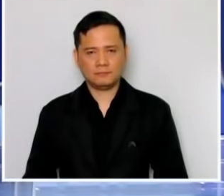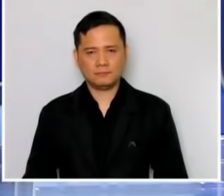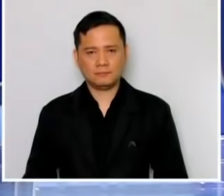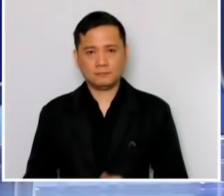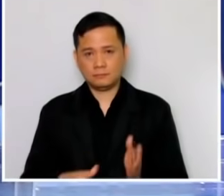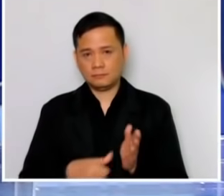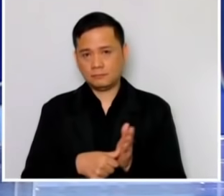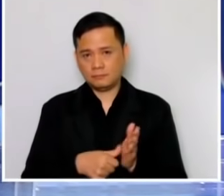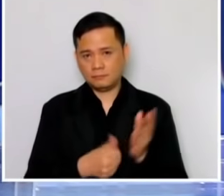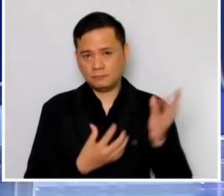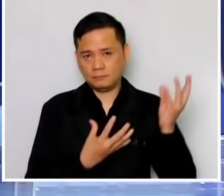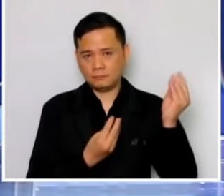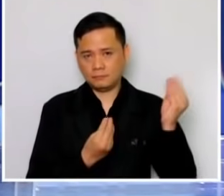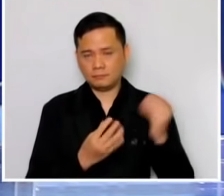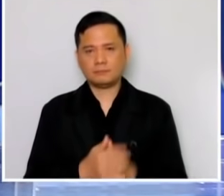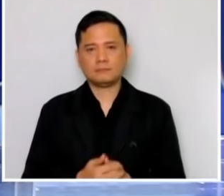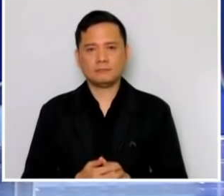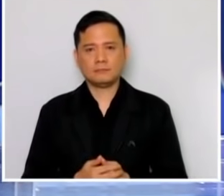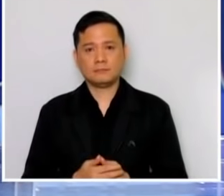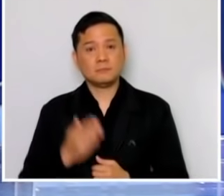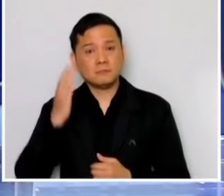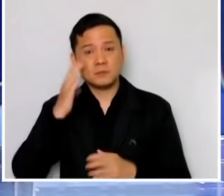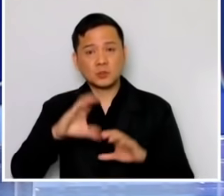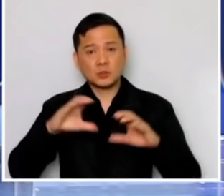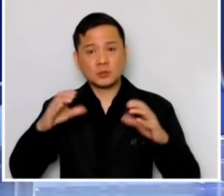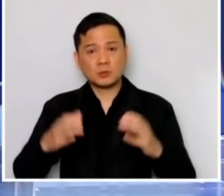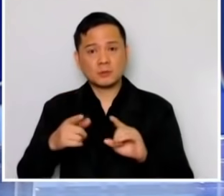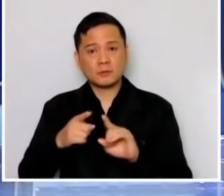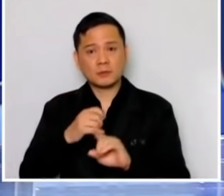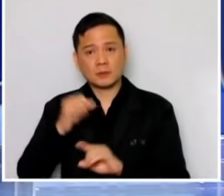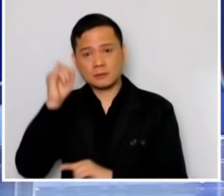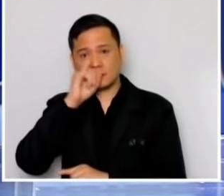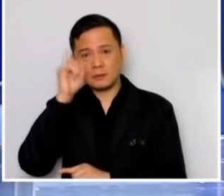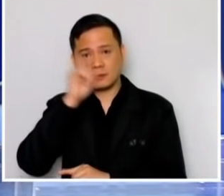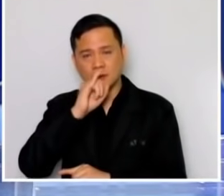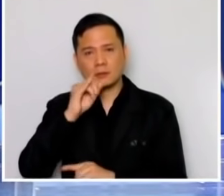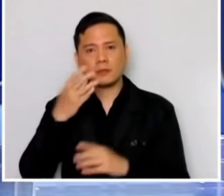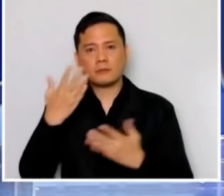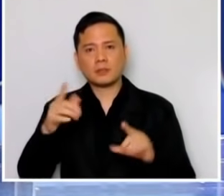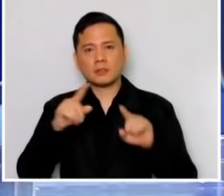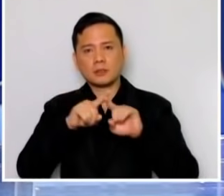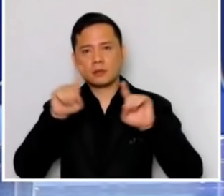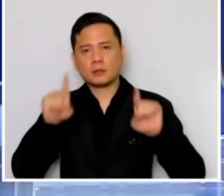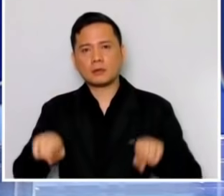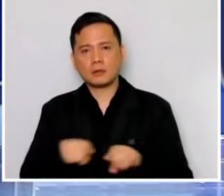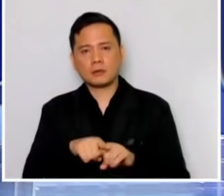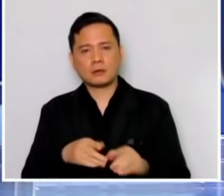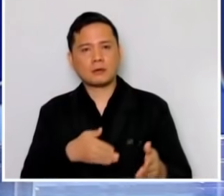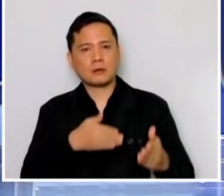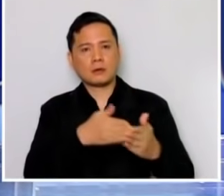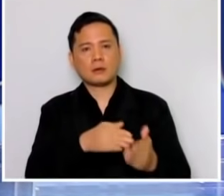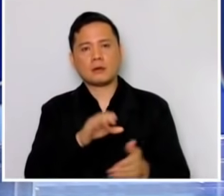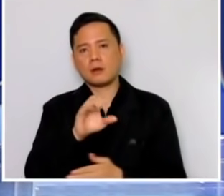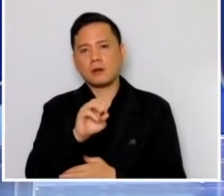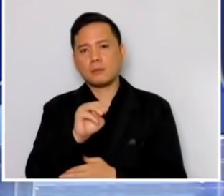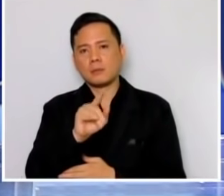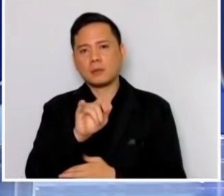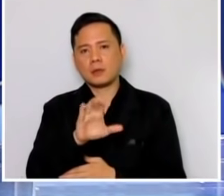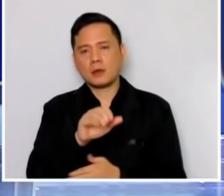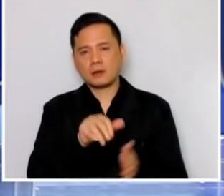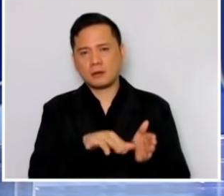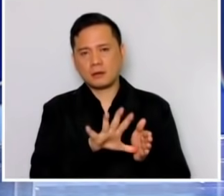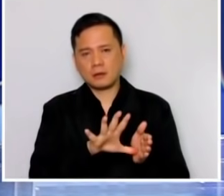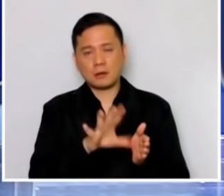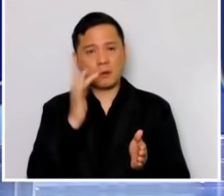Isang grupo ng mga Ilocano ang naghain po ng isa pang petisyon sa COMELEC laban sa kandidatura ni dating Senador Bongbong